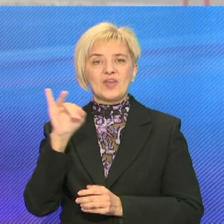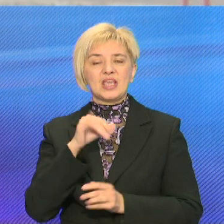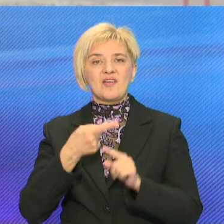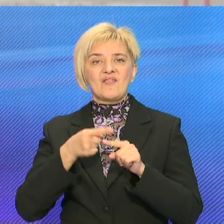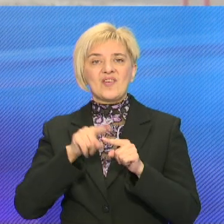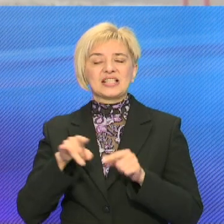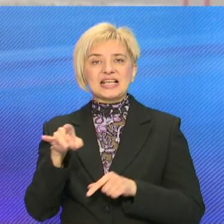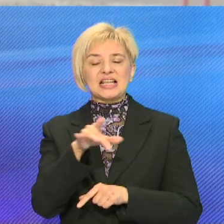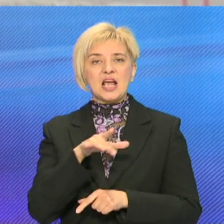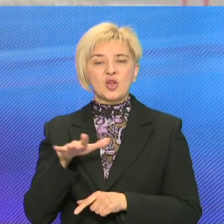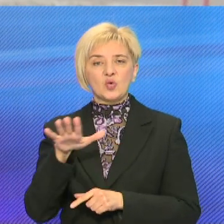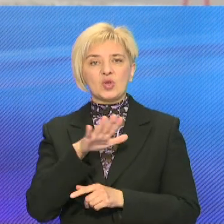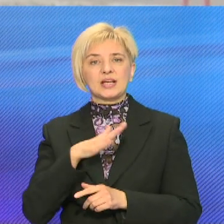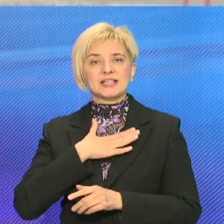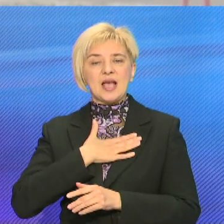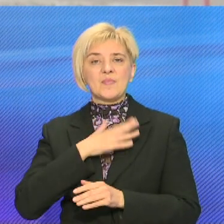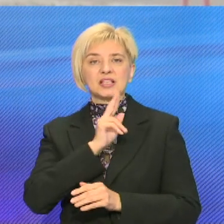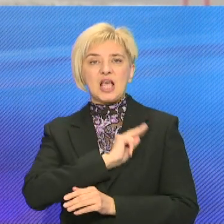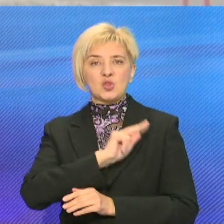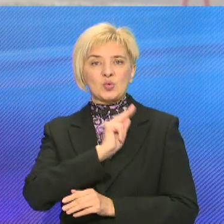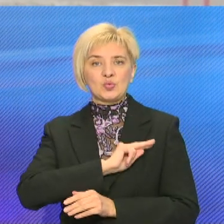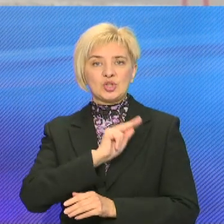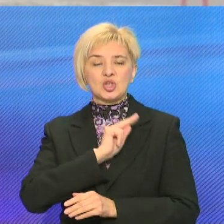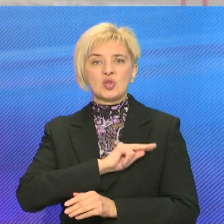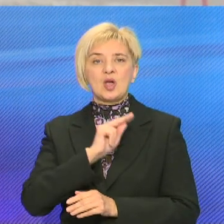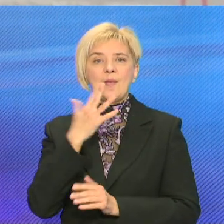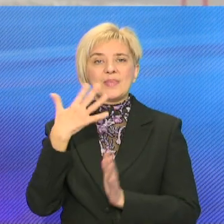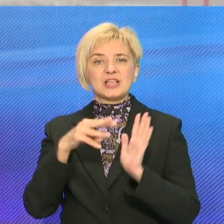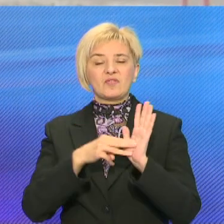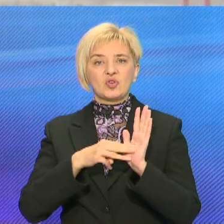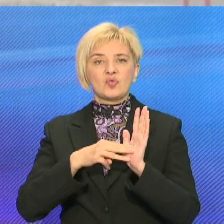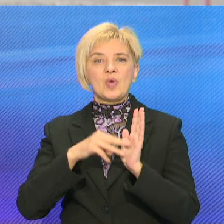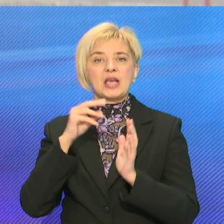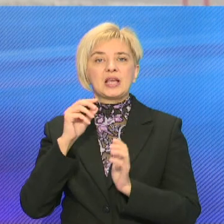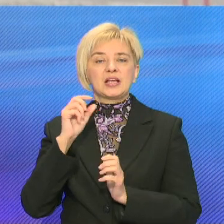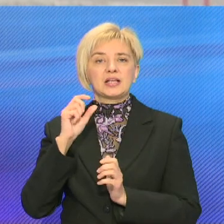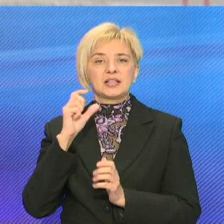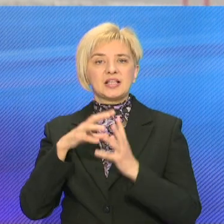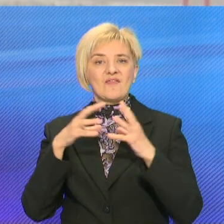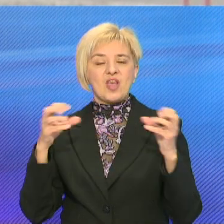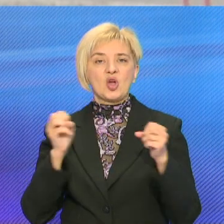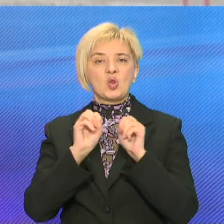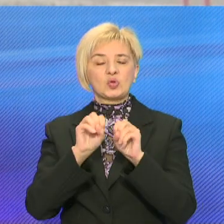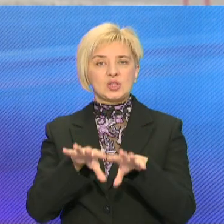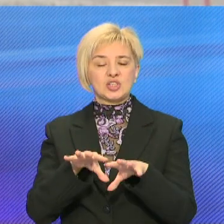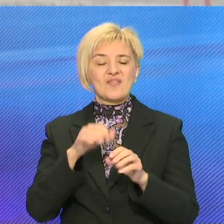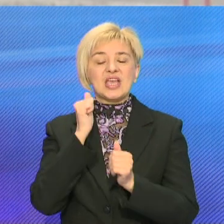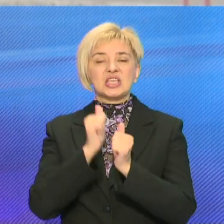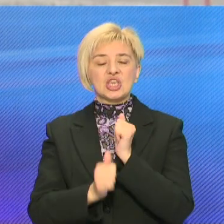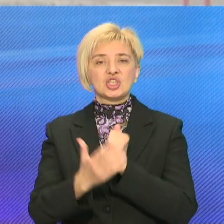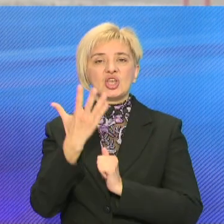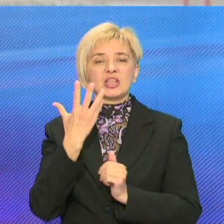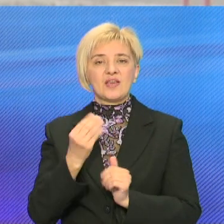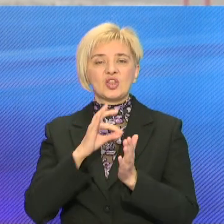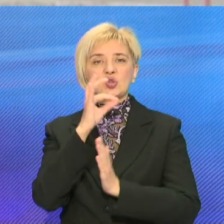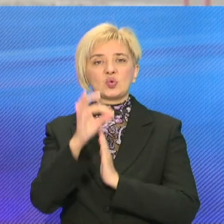этих районах с нами сотрудничает 58 свеклоздатчиков. Ежедневная суточная